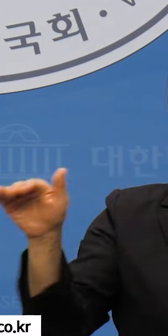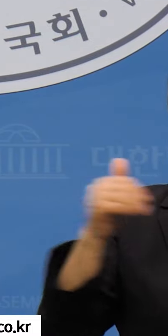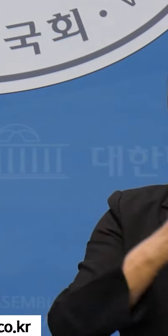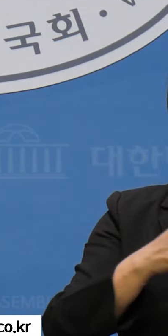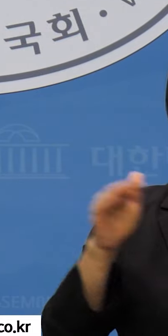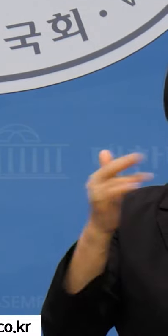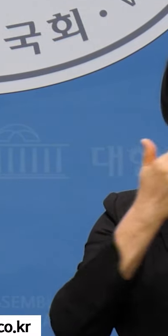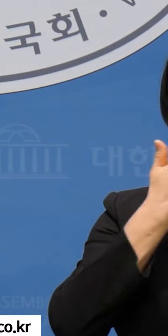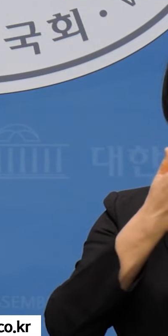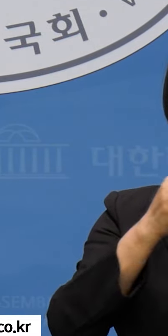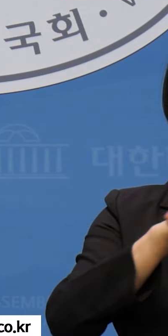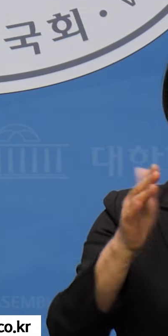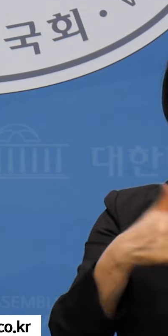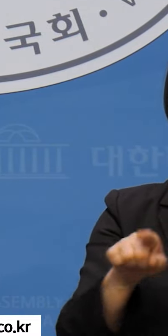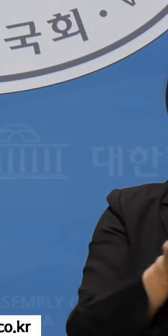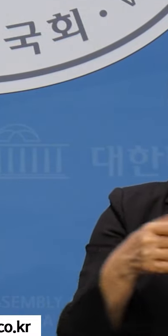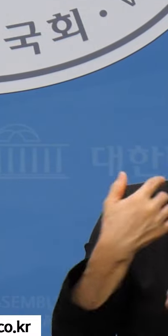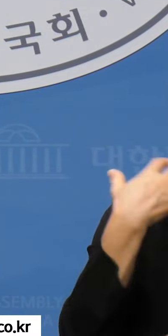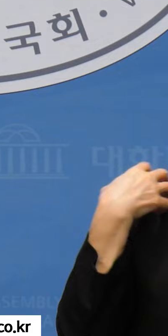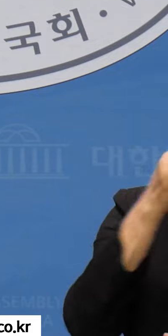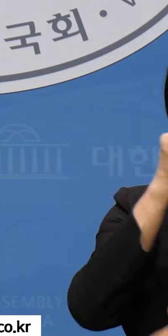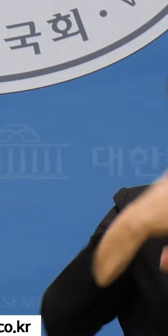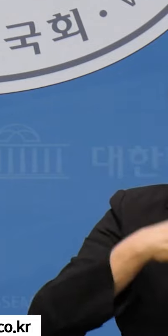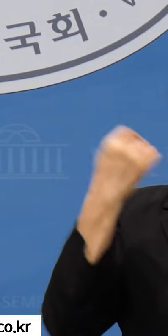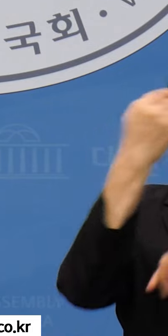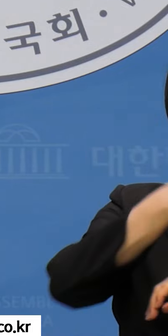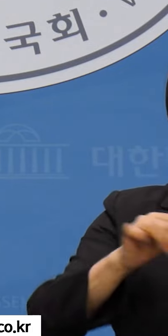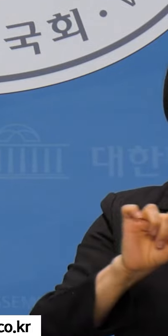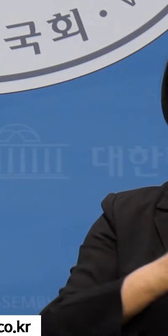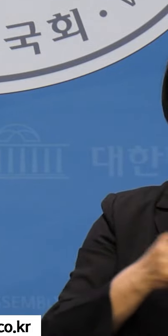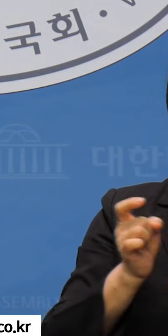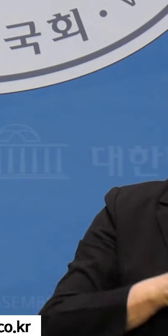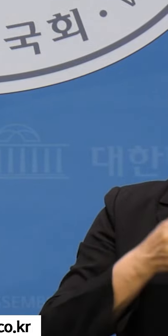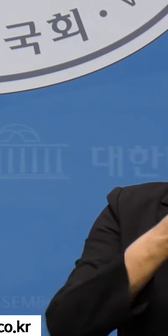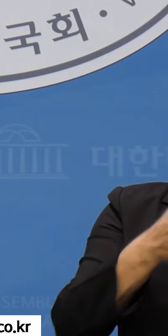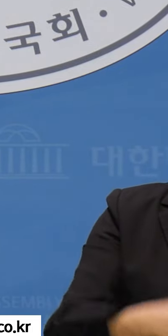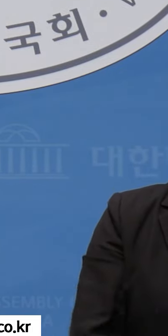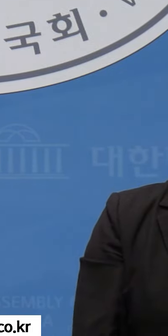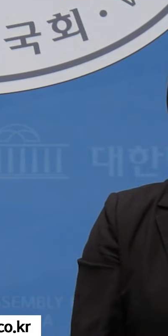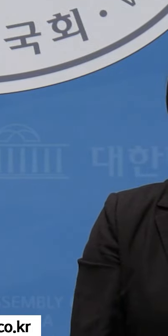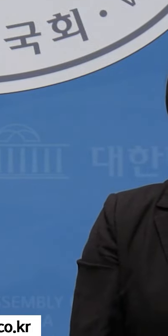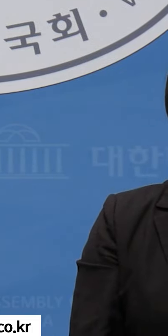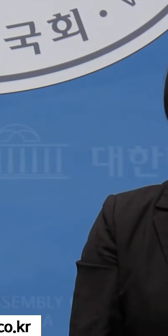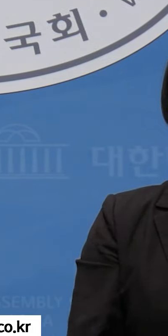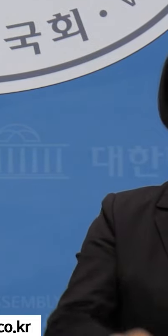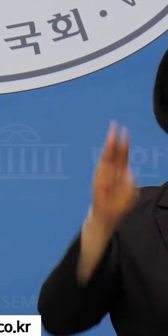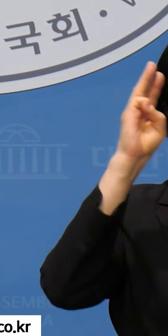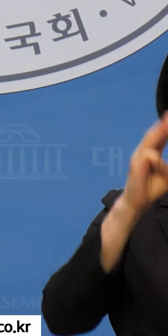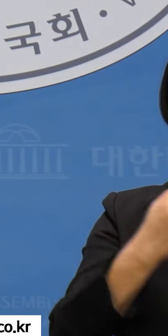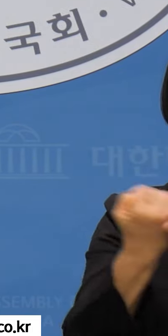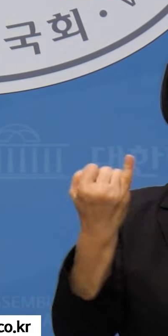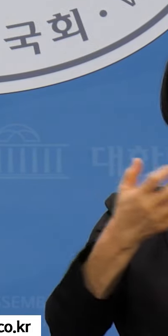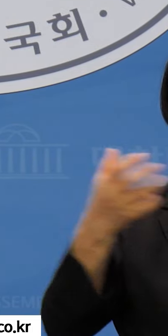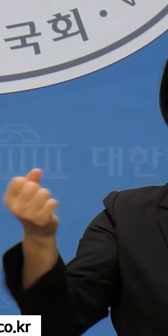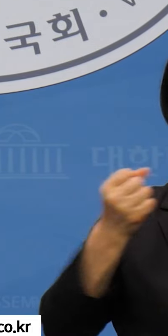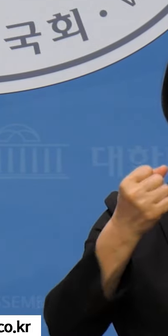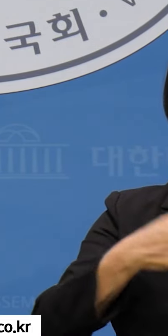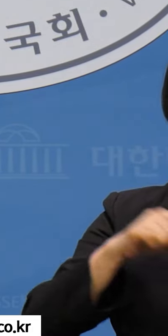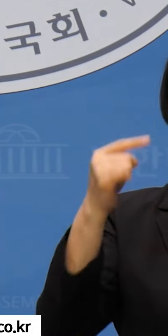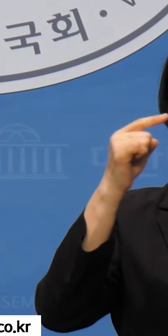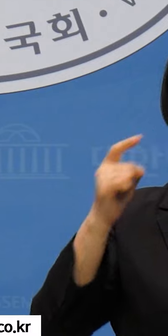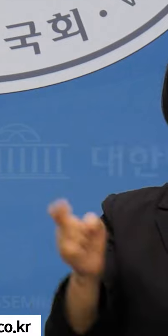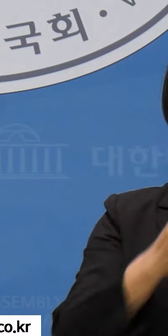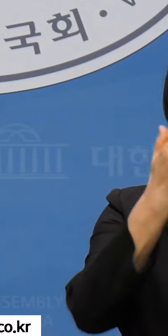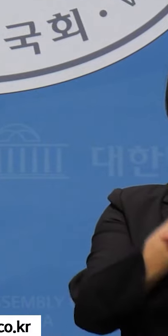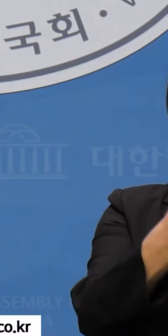해소를 위한 책임 있는 정책 발표부터 나서길 촉구합니다. 젠더 갈라치기 정쟁 대신에